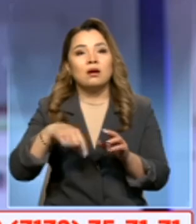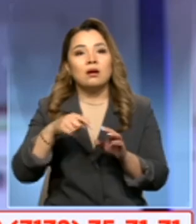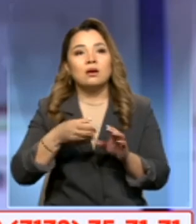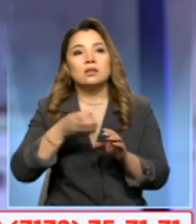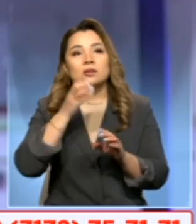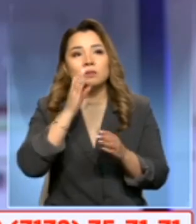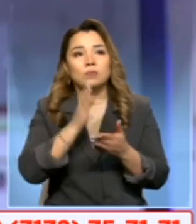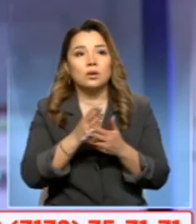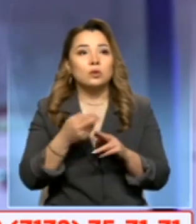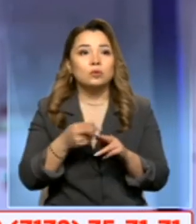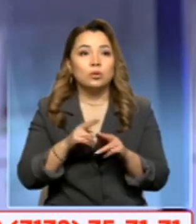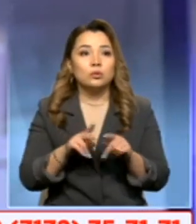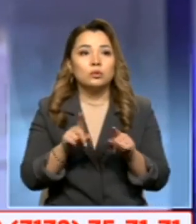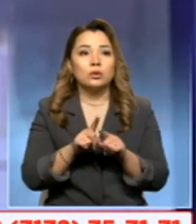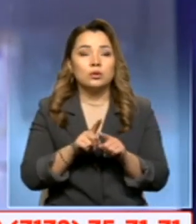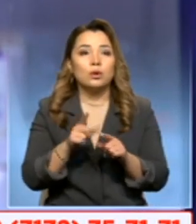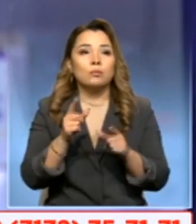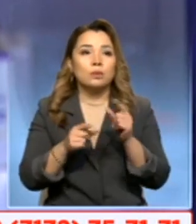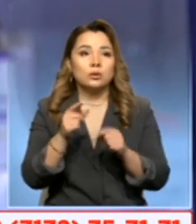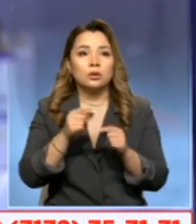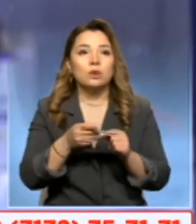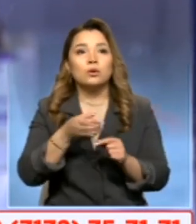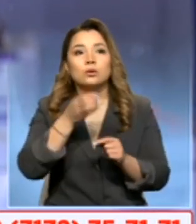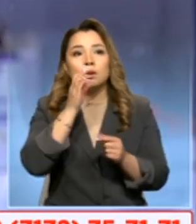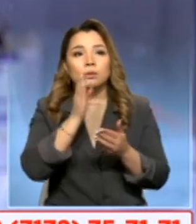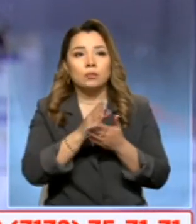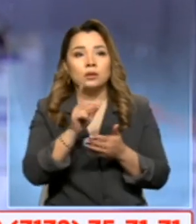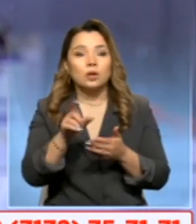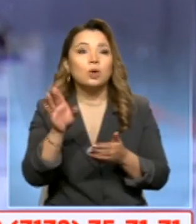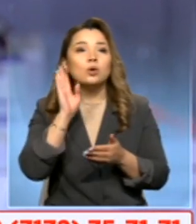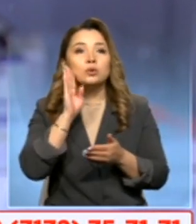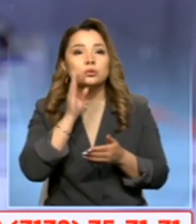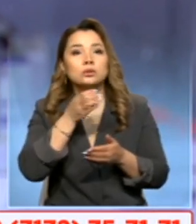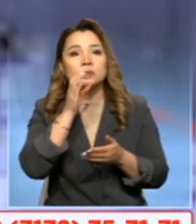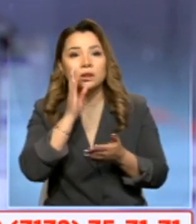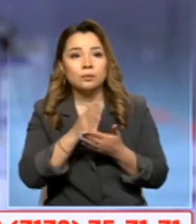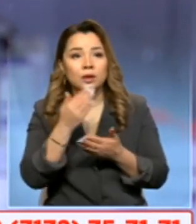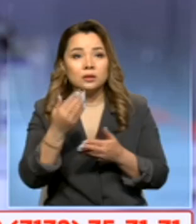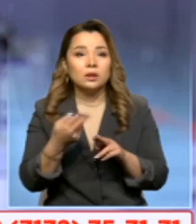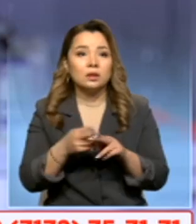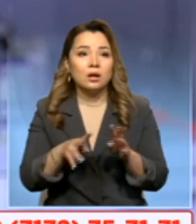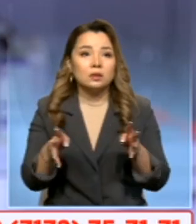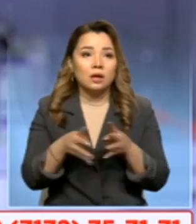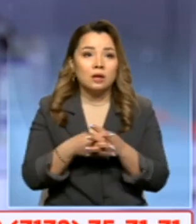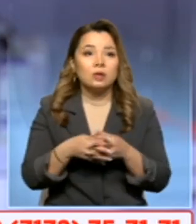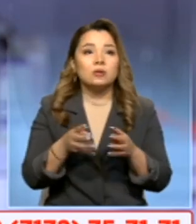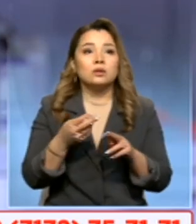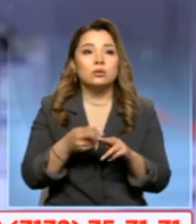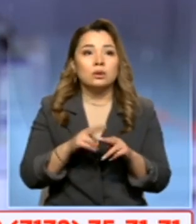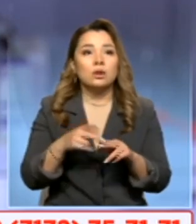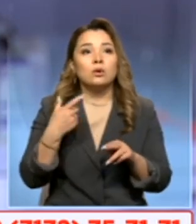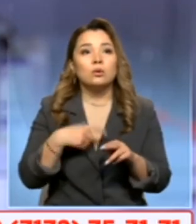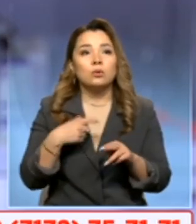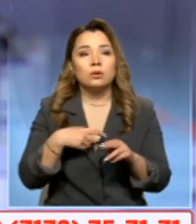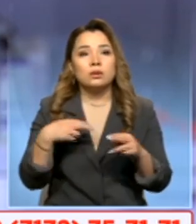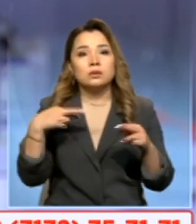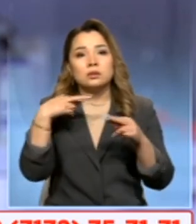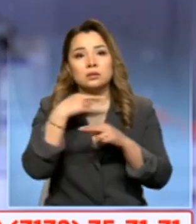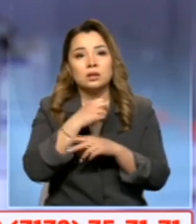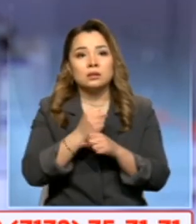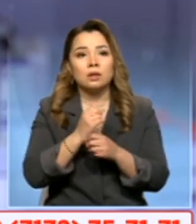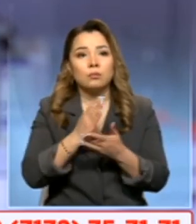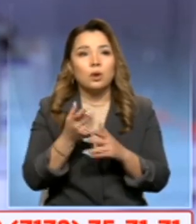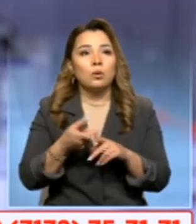араластырып, сүтпен ішетін адам бар, сумен ішетін бар, сөйтіп ішіп өздерін улайды. Бұл